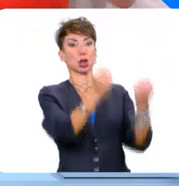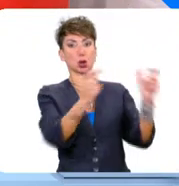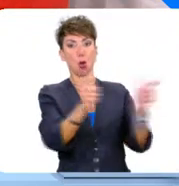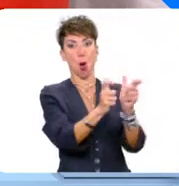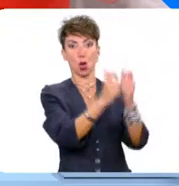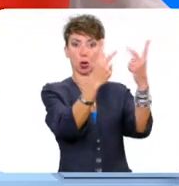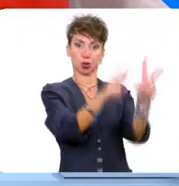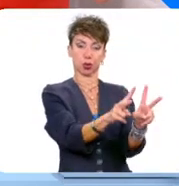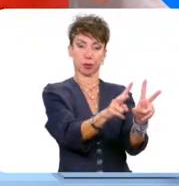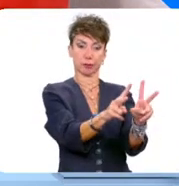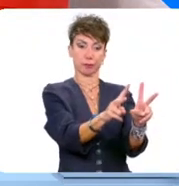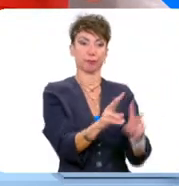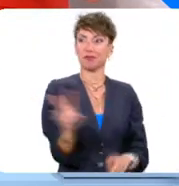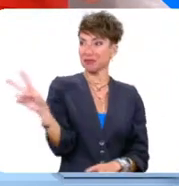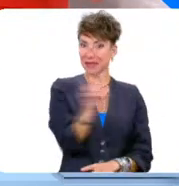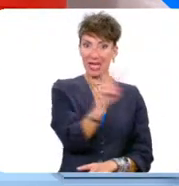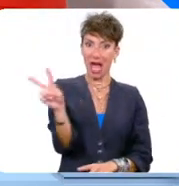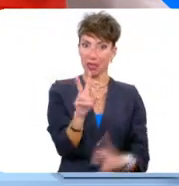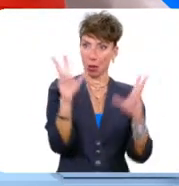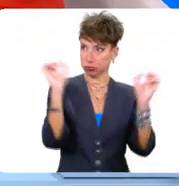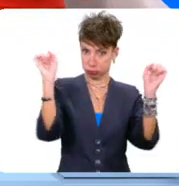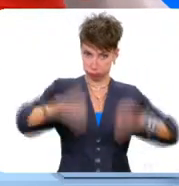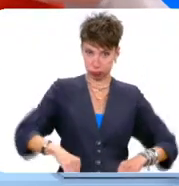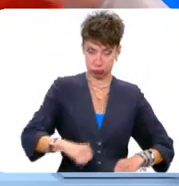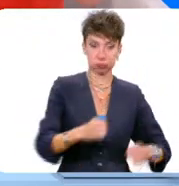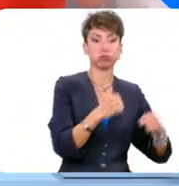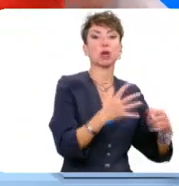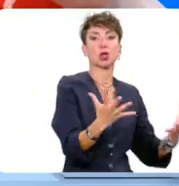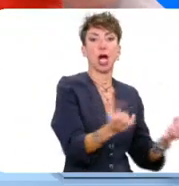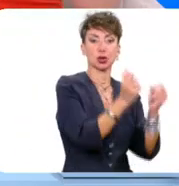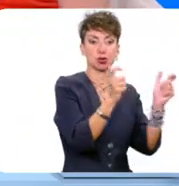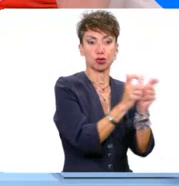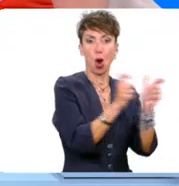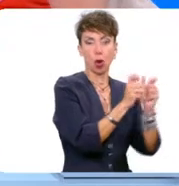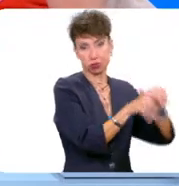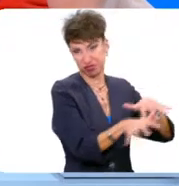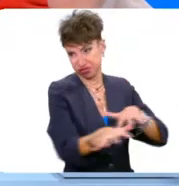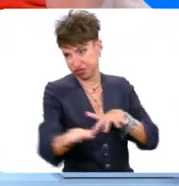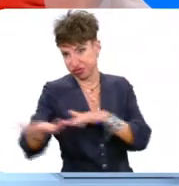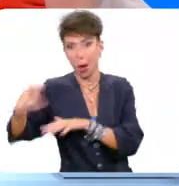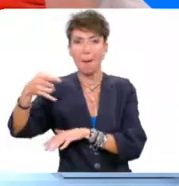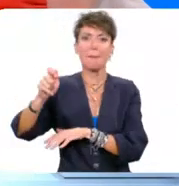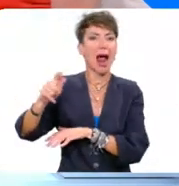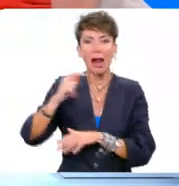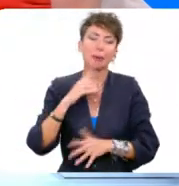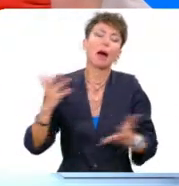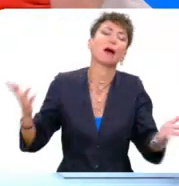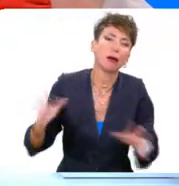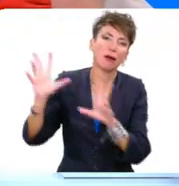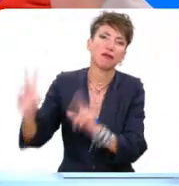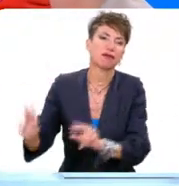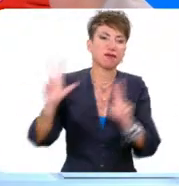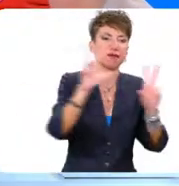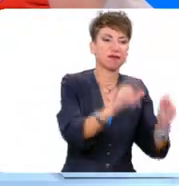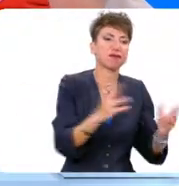δύο συνηγορήσει στο να σπάσει το ανάχωμα να σωθεί ο κοσκινάς ο οποίος όχι μόνο δεν σώθηκε έγινε λίμνη αλλά η αλήθεια είναι ότι